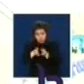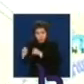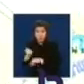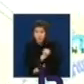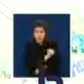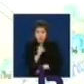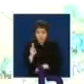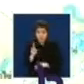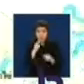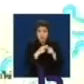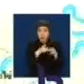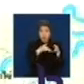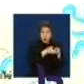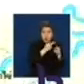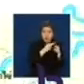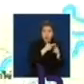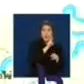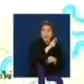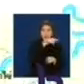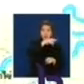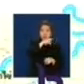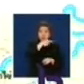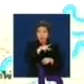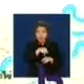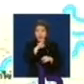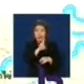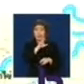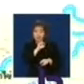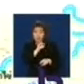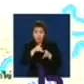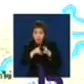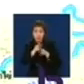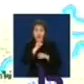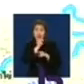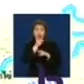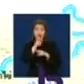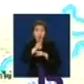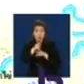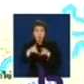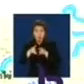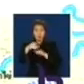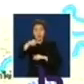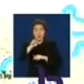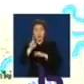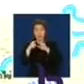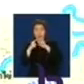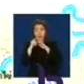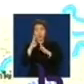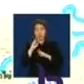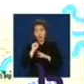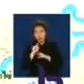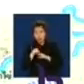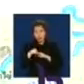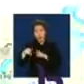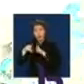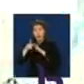ได้แก่คลองระพีพัฒน์คลองรังสิตคลองนครเนื่องเขตคลองประเวศบุรีรมย์คลองลาด